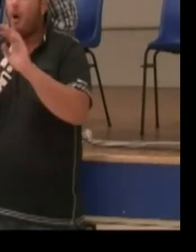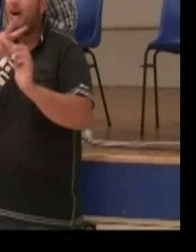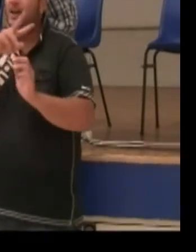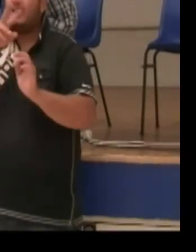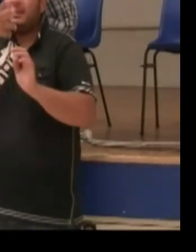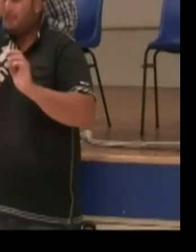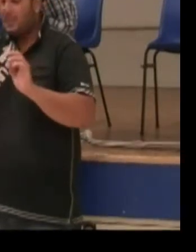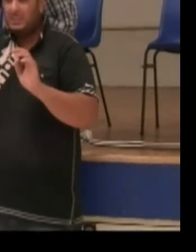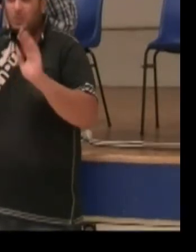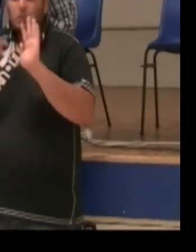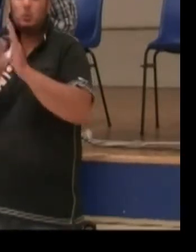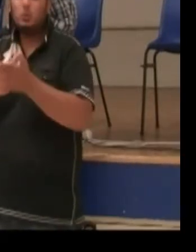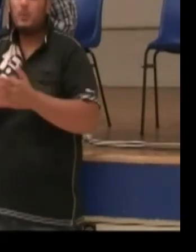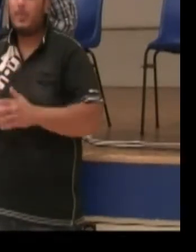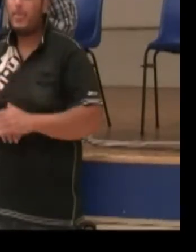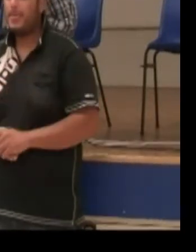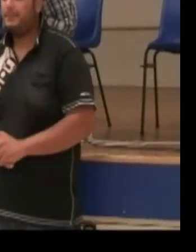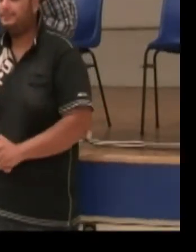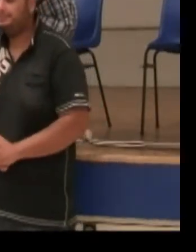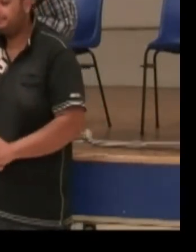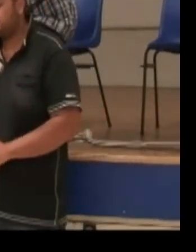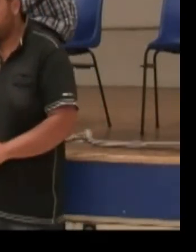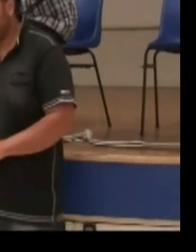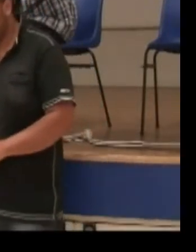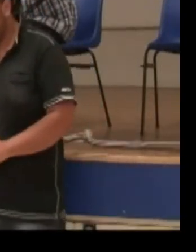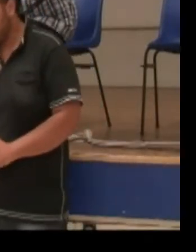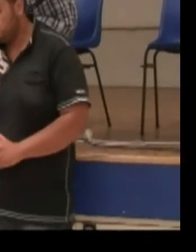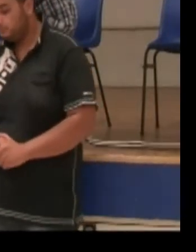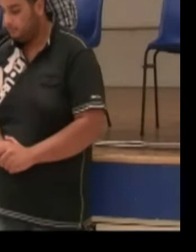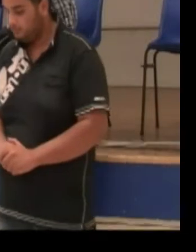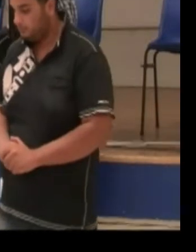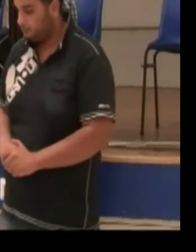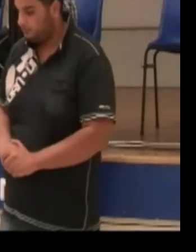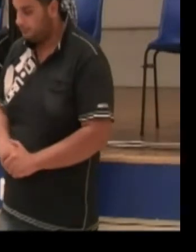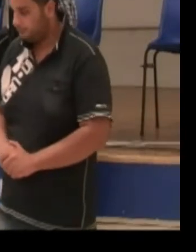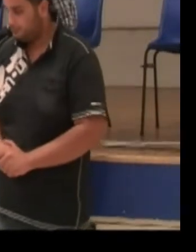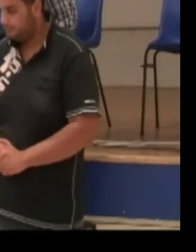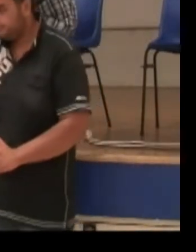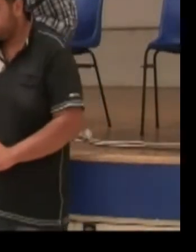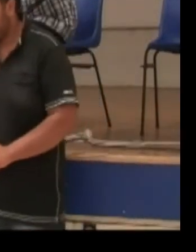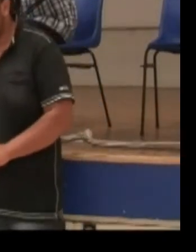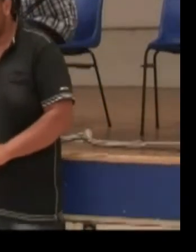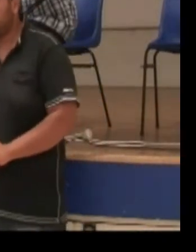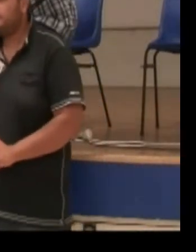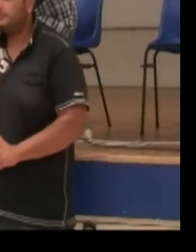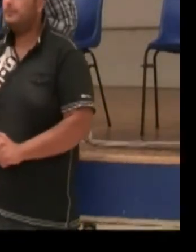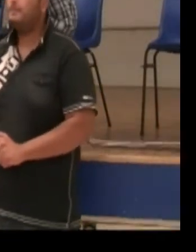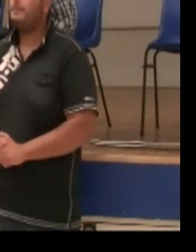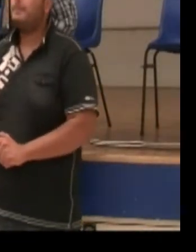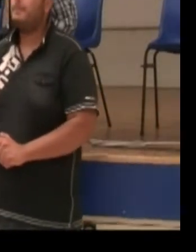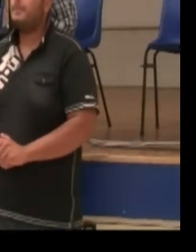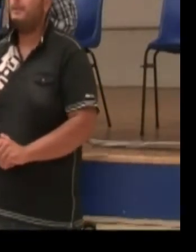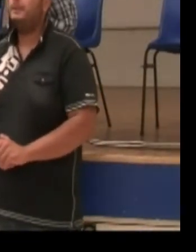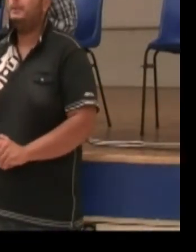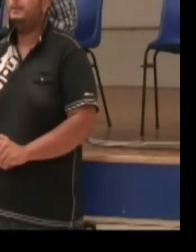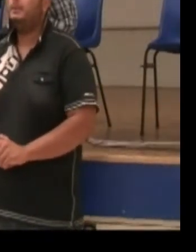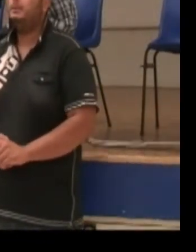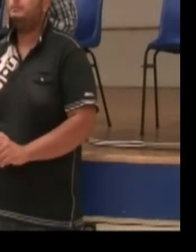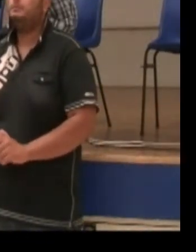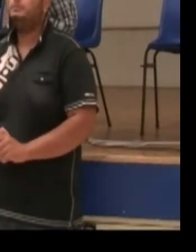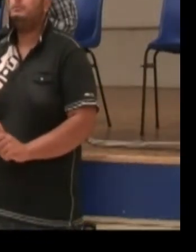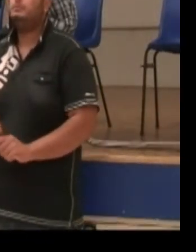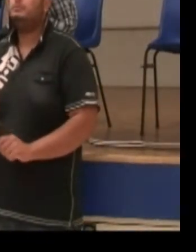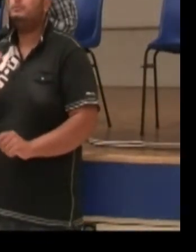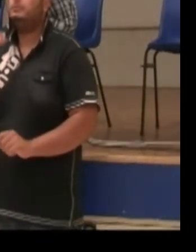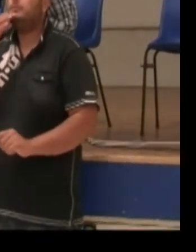d'ici. Et vous savez ce qu'il lui dit, Moshe Dayan? Cheikh Razel, il nous dit, il tire deux tafs sur sa pipe, il lui dit, si ce que